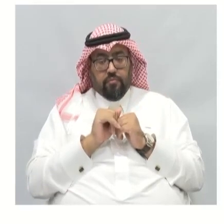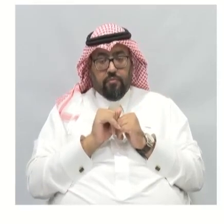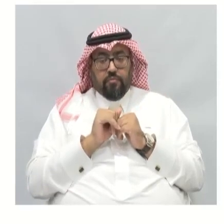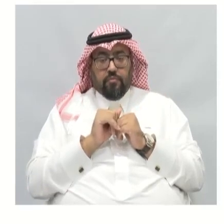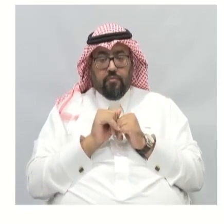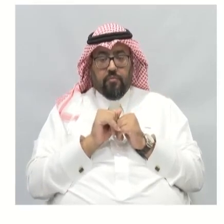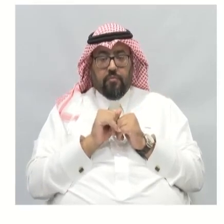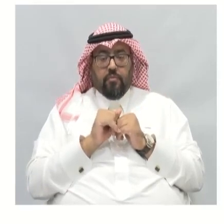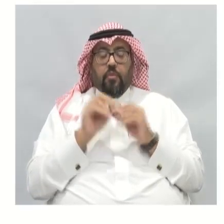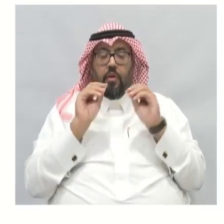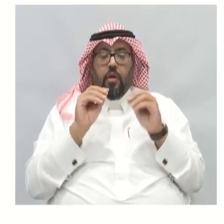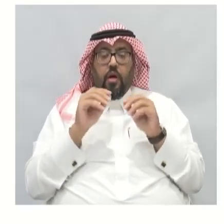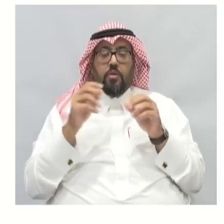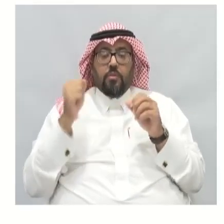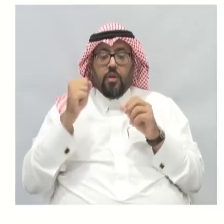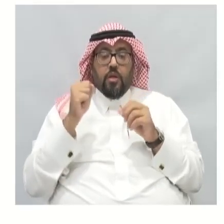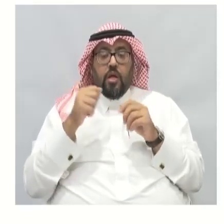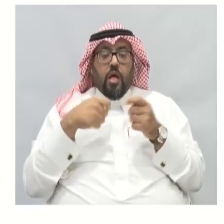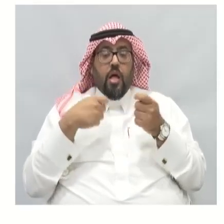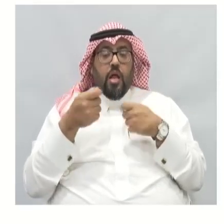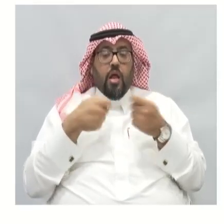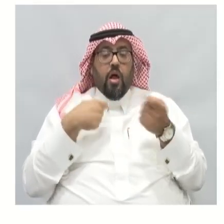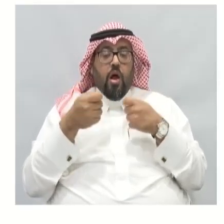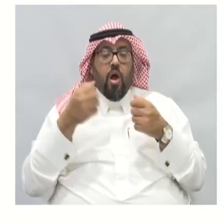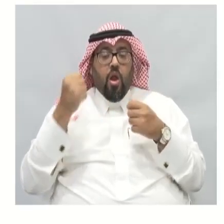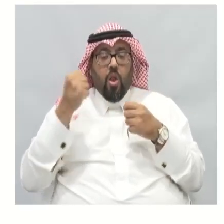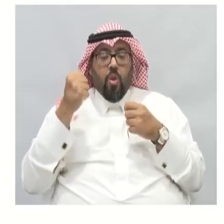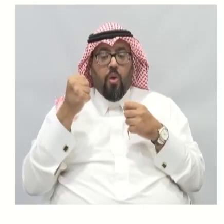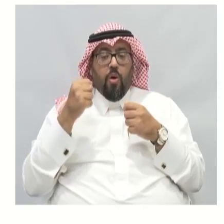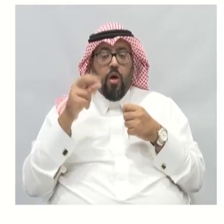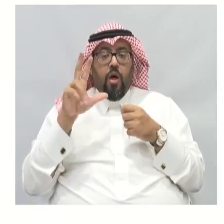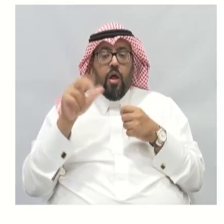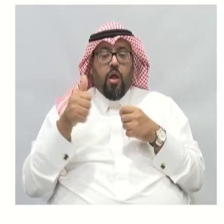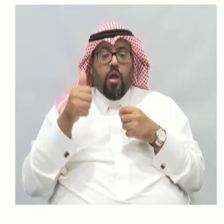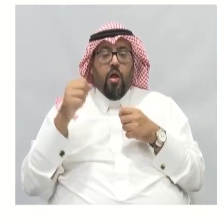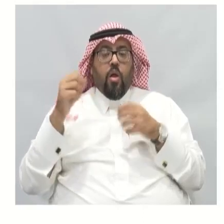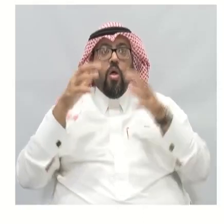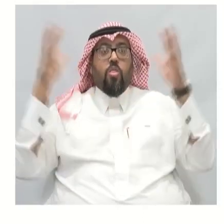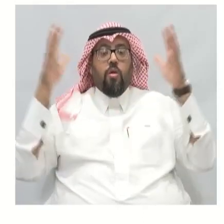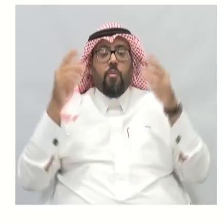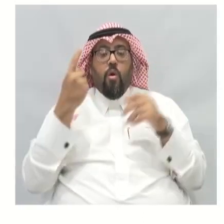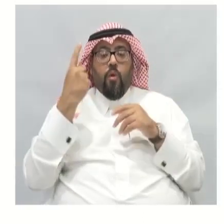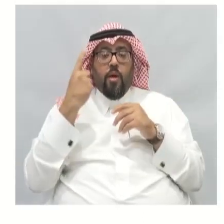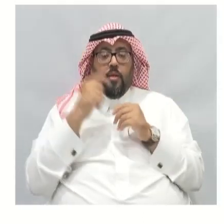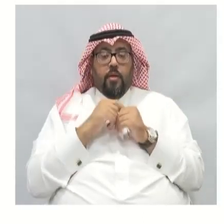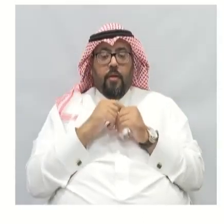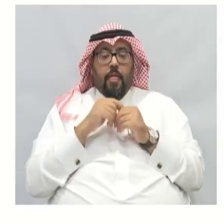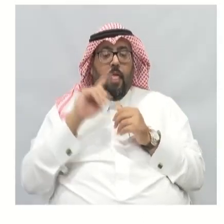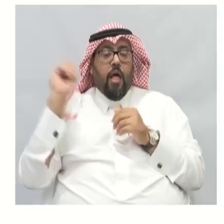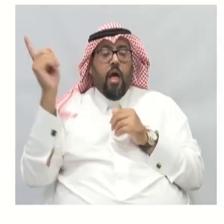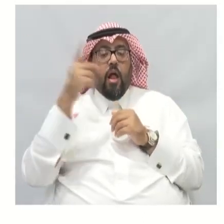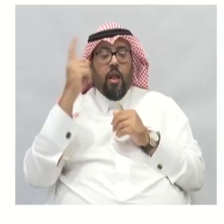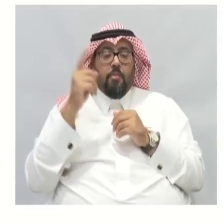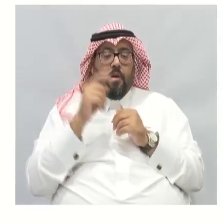نووي كما اصبحت الولايات المتحده القوه القوه العظمى الوحيده في